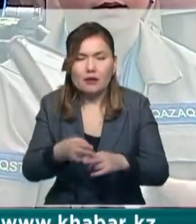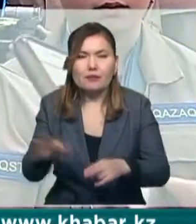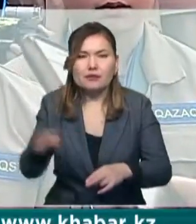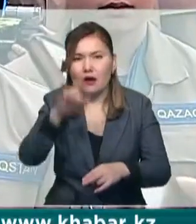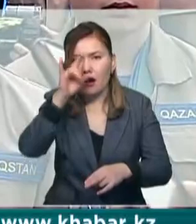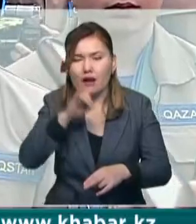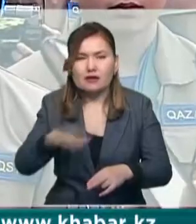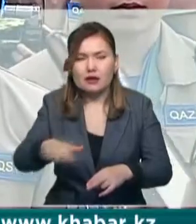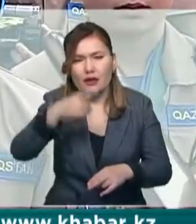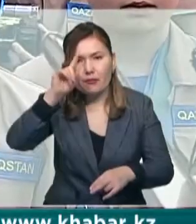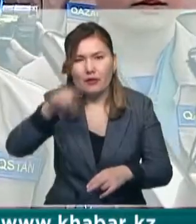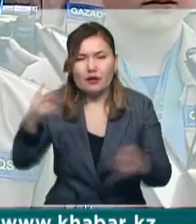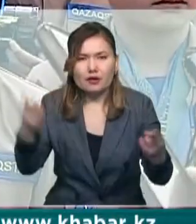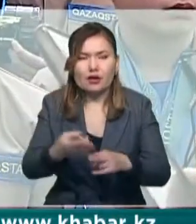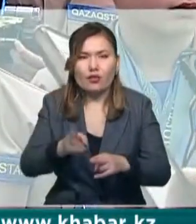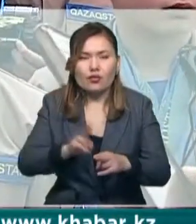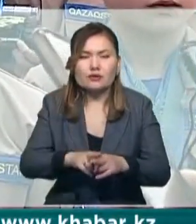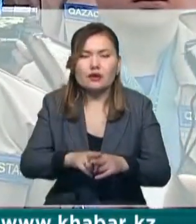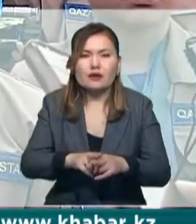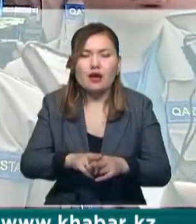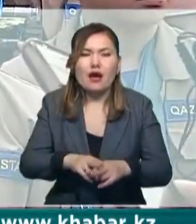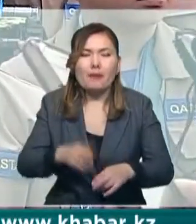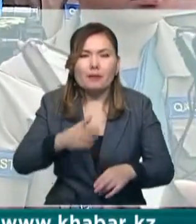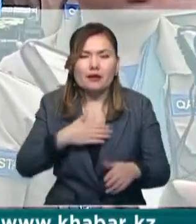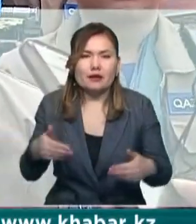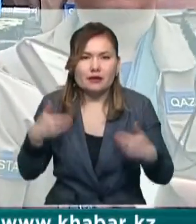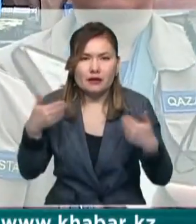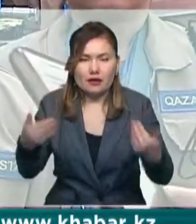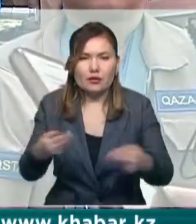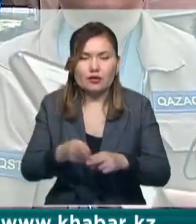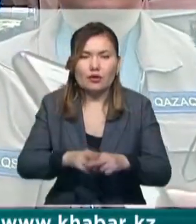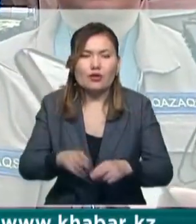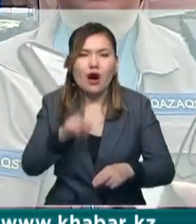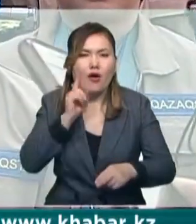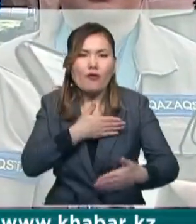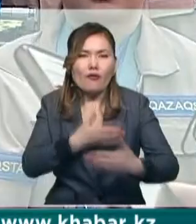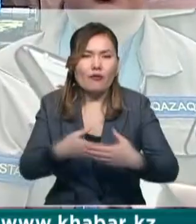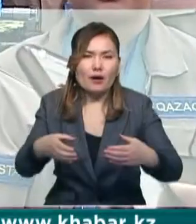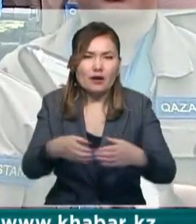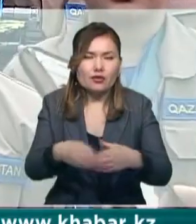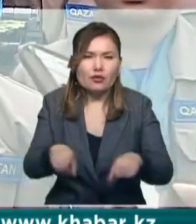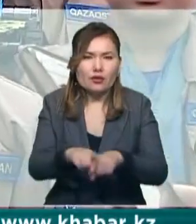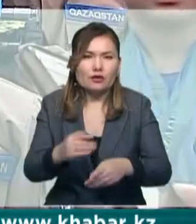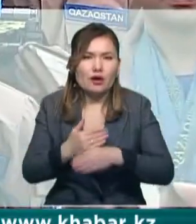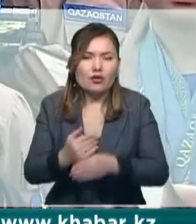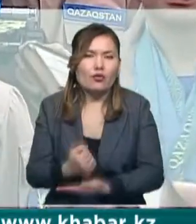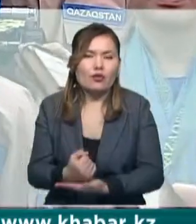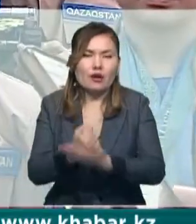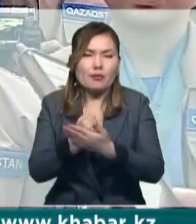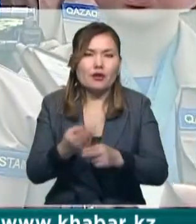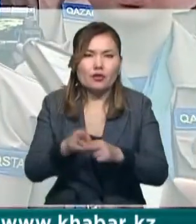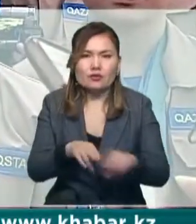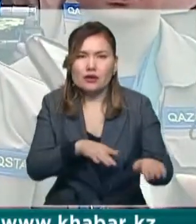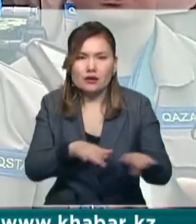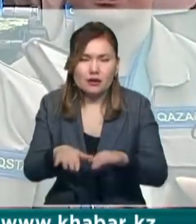елі білік, біздің болашағымыз осында бар. Сол себептен менің тілейтім, осы волонтерлік емес, осы бүгінгі істеген